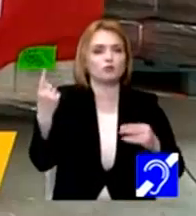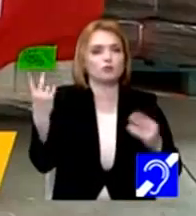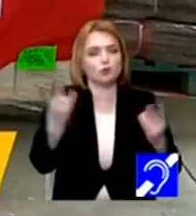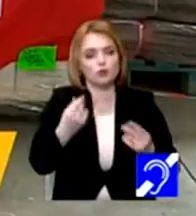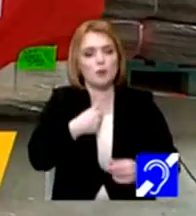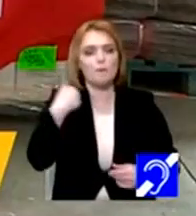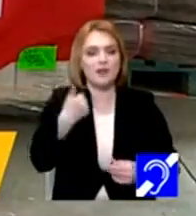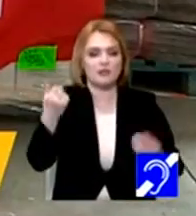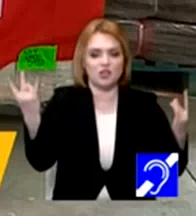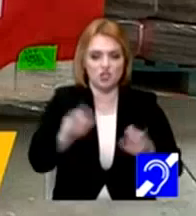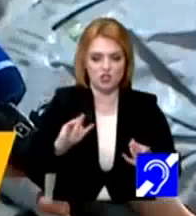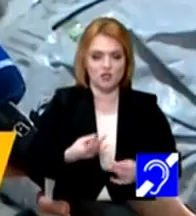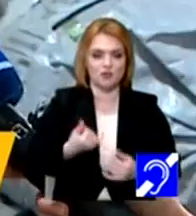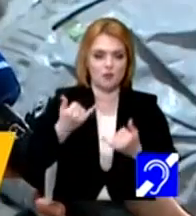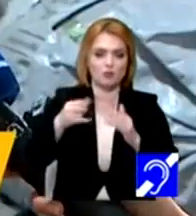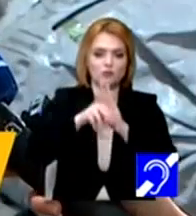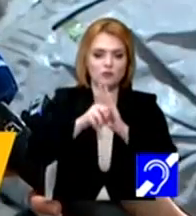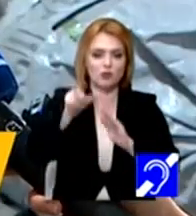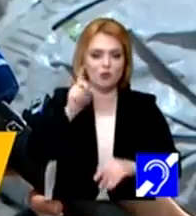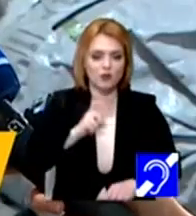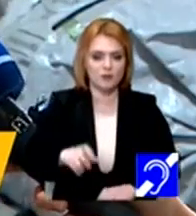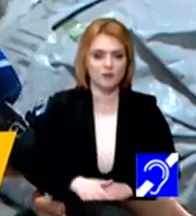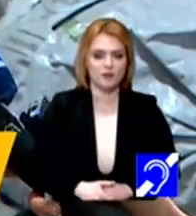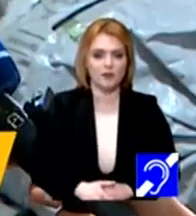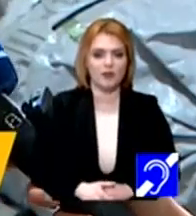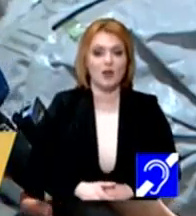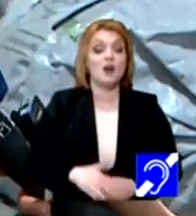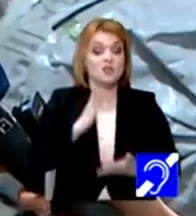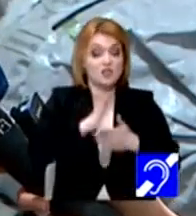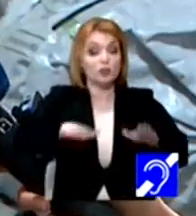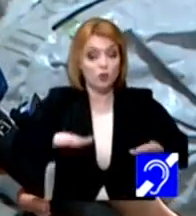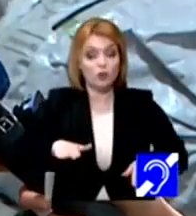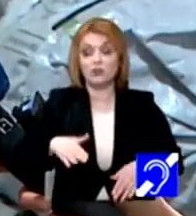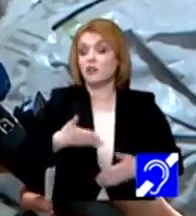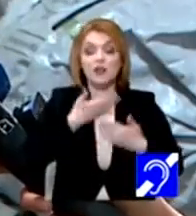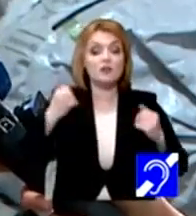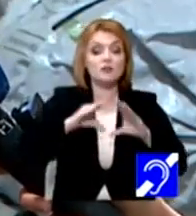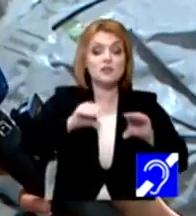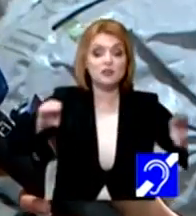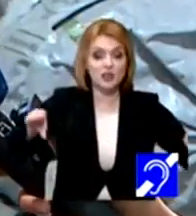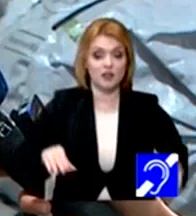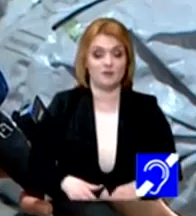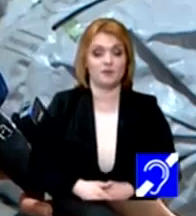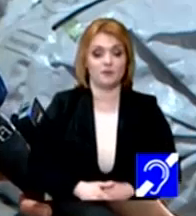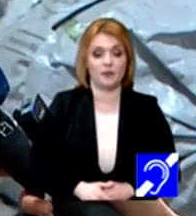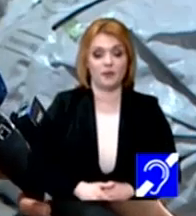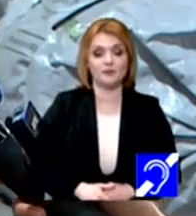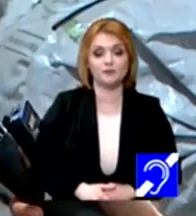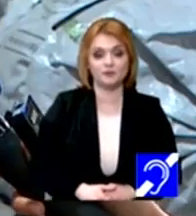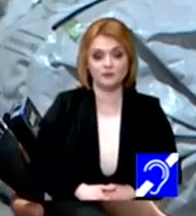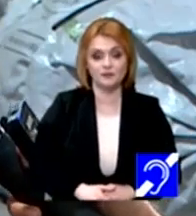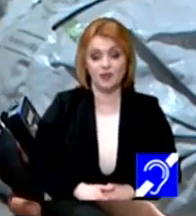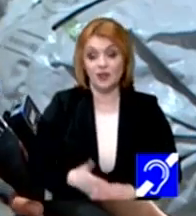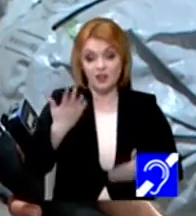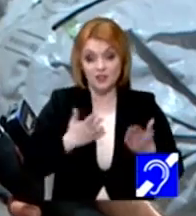pentru refugiații ucraineni. Sunt spații, dar nu sunt suficiente saltele și atunci noi, dacă o să punem saltele suplimentare, vom putea să găzduim mai